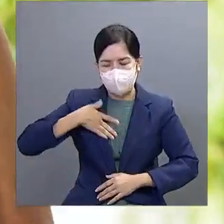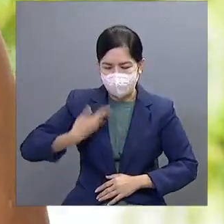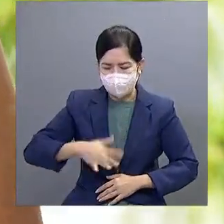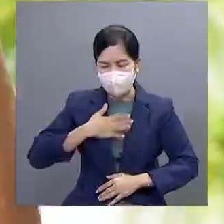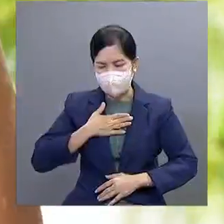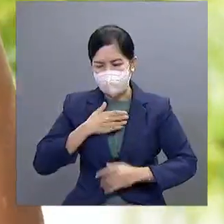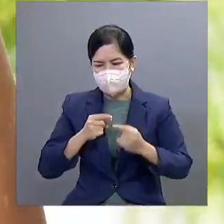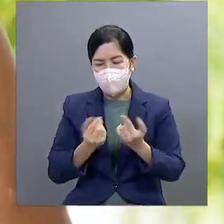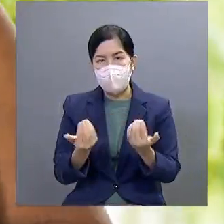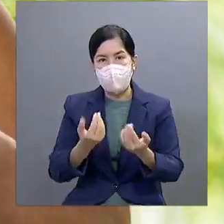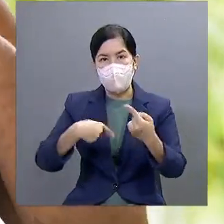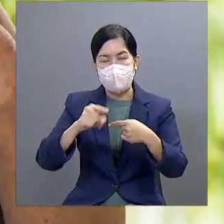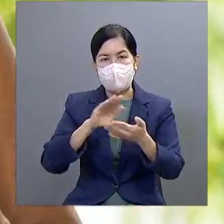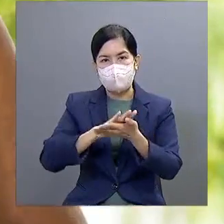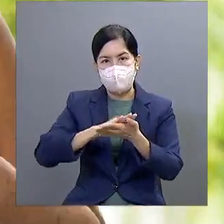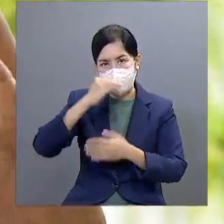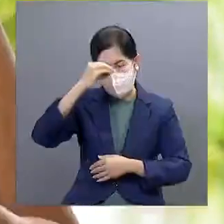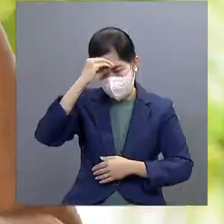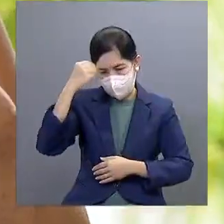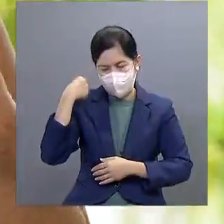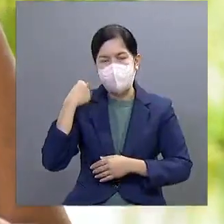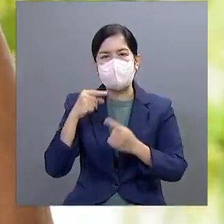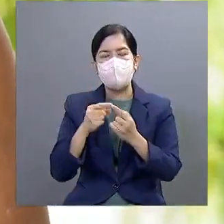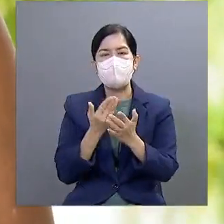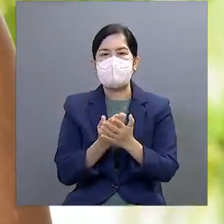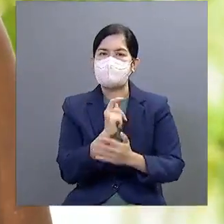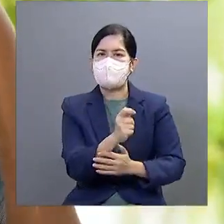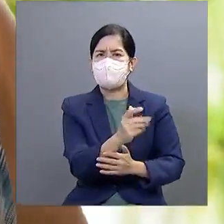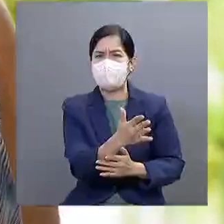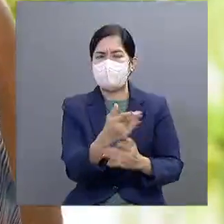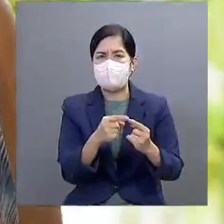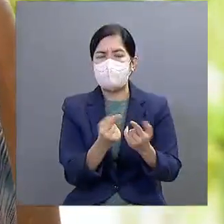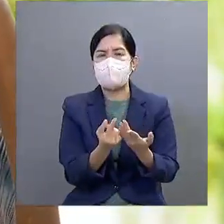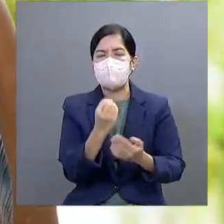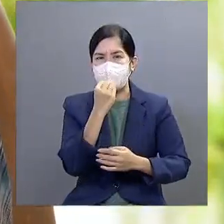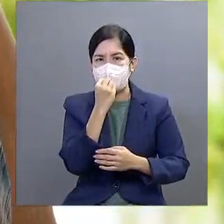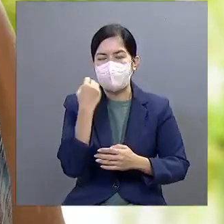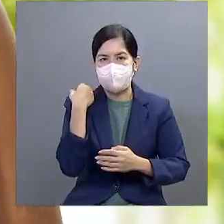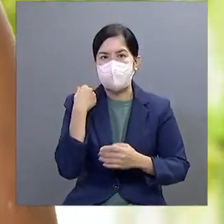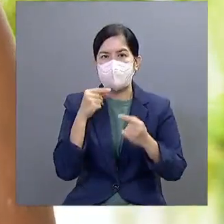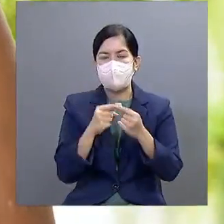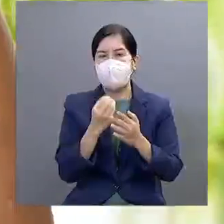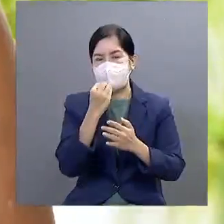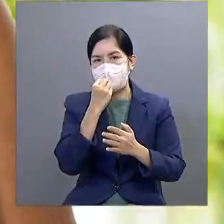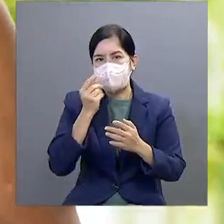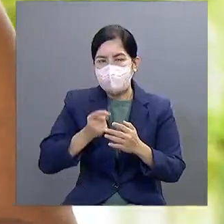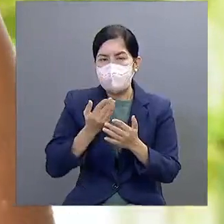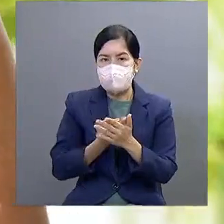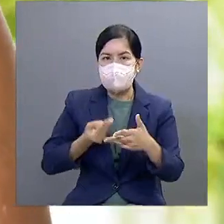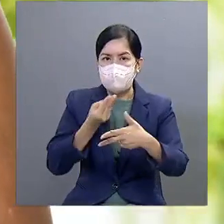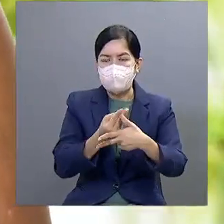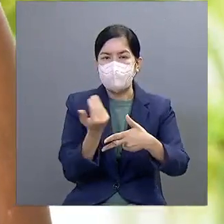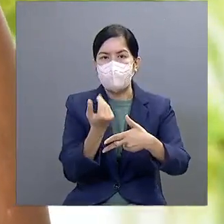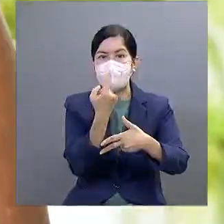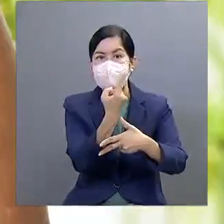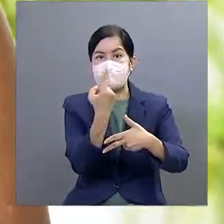คนก็3บาทแล้วจะต้องกินทุกวันจะต้องมีตังค์ไปบาท1บาท1แล้วจะทำยังไงแล้วคุณสุวรร